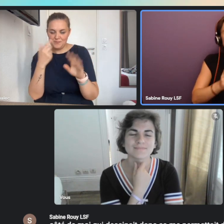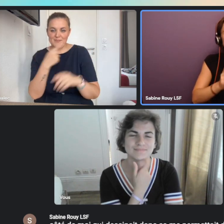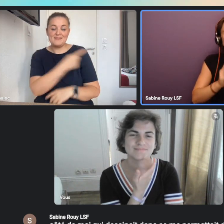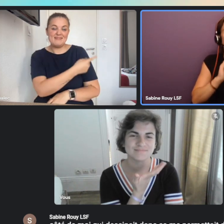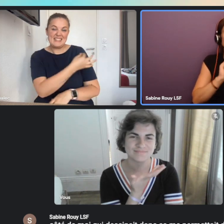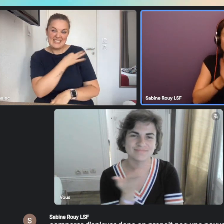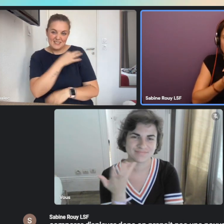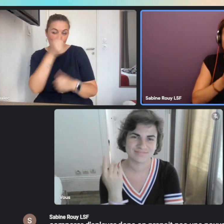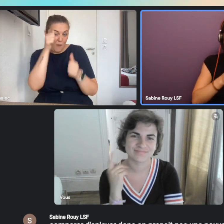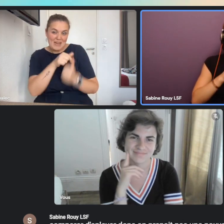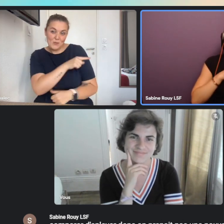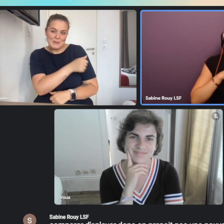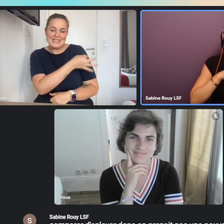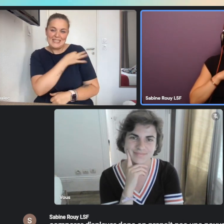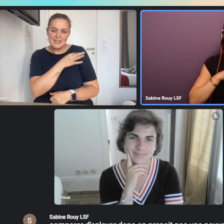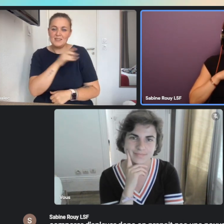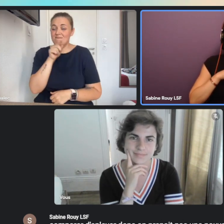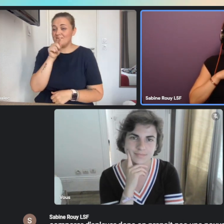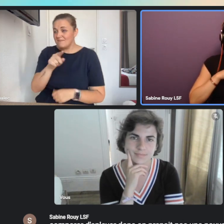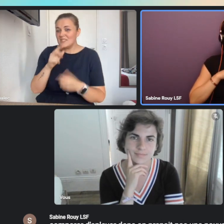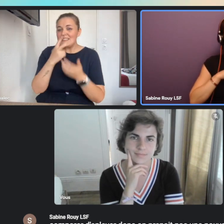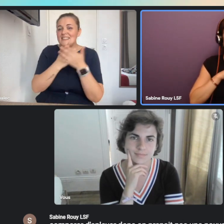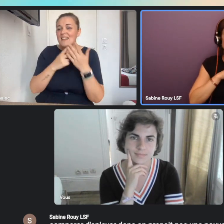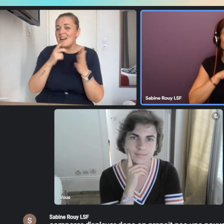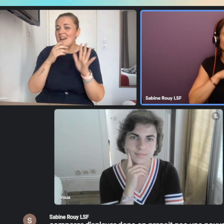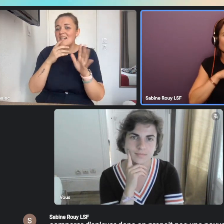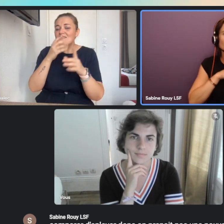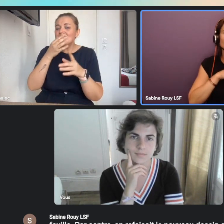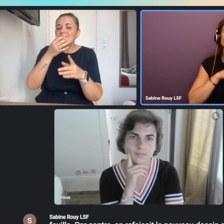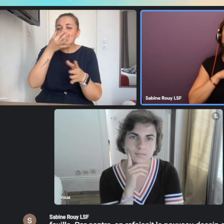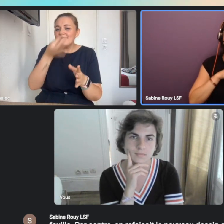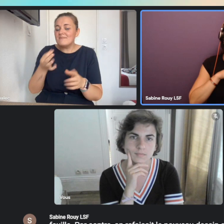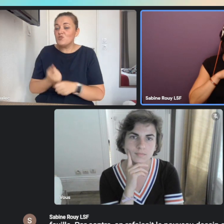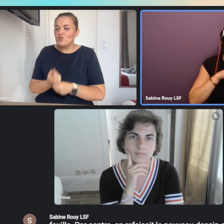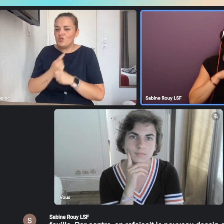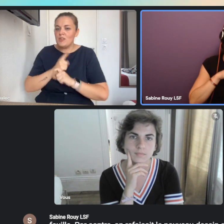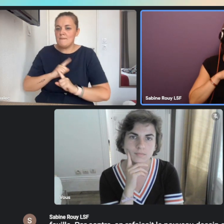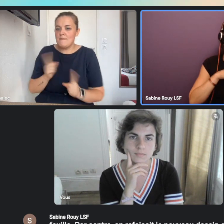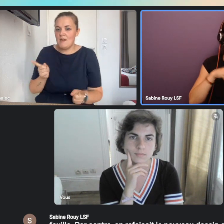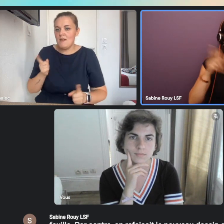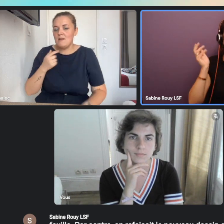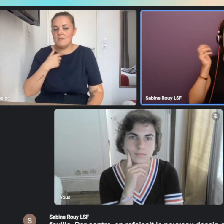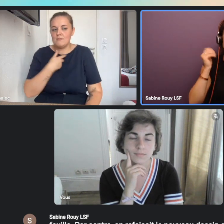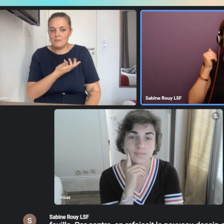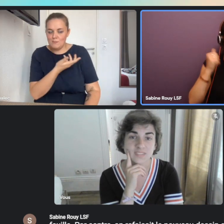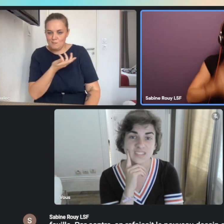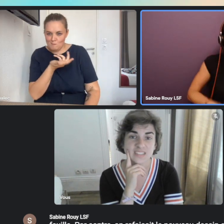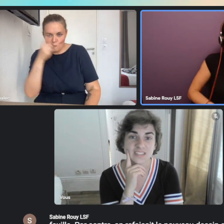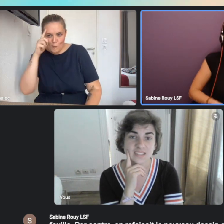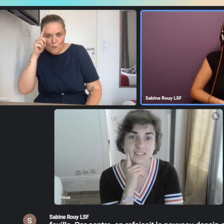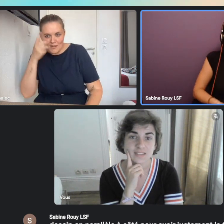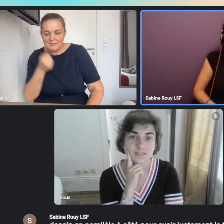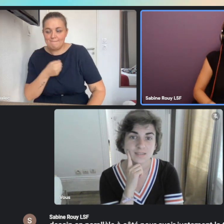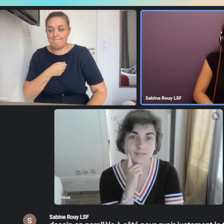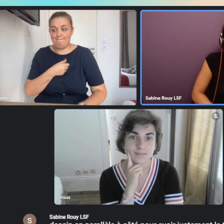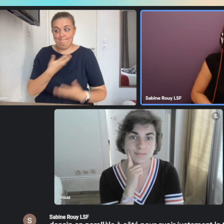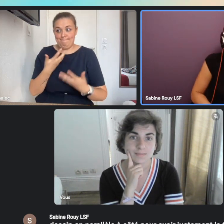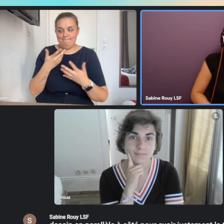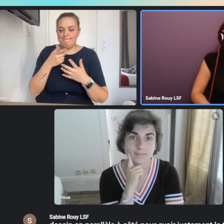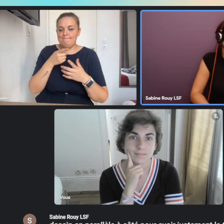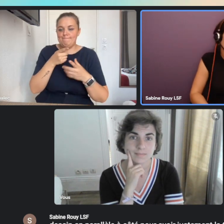je m'améliorais. Elle me disait: «Tu vois, tu m'avais dit justement que les dessins, que tu avais ratés, tu les avais jetés». Et en fait,